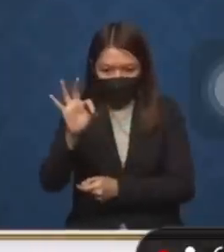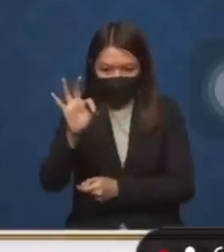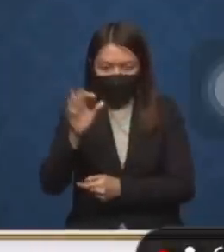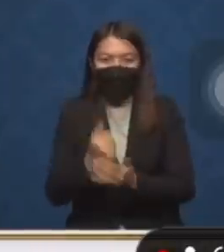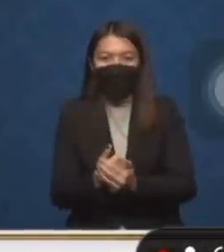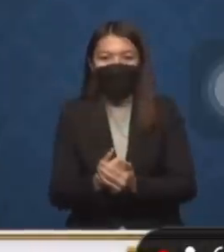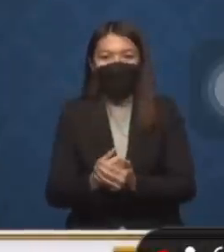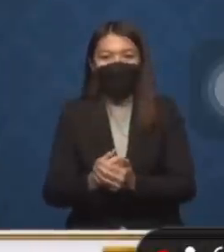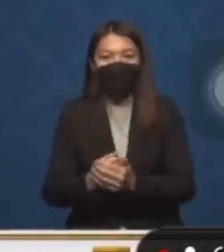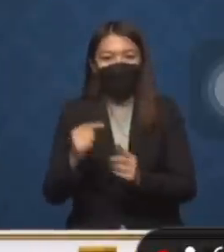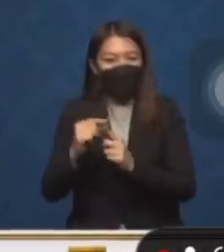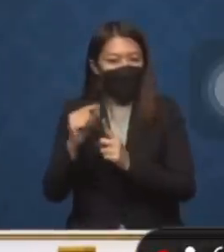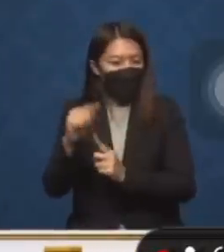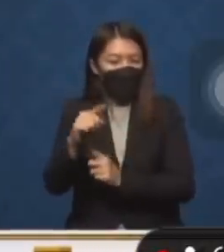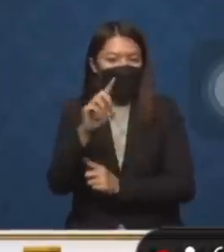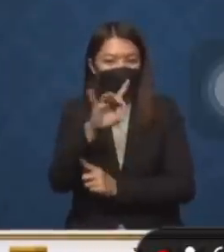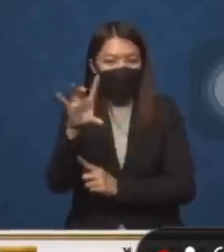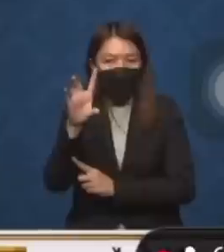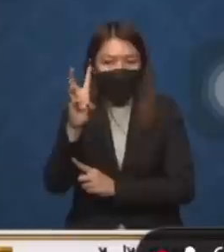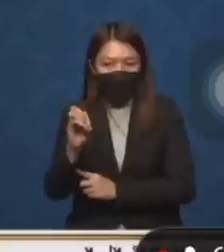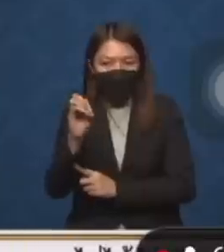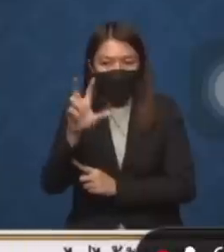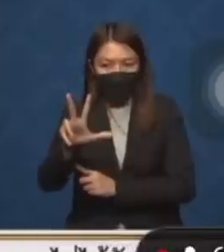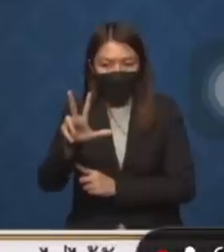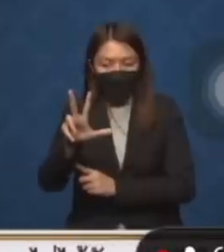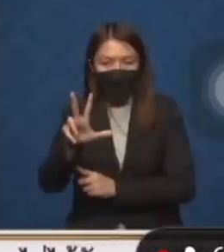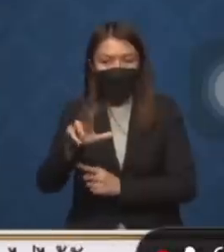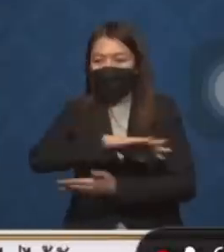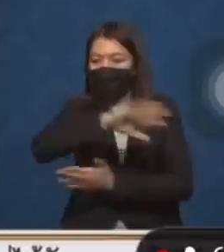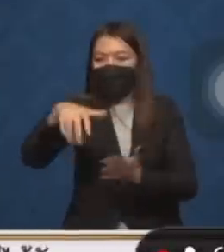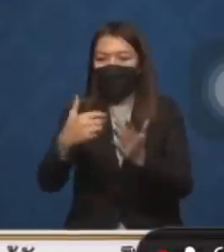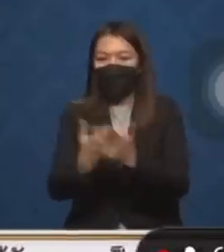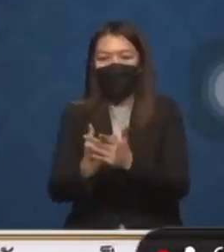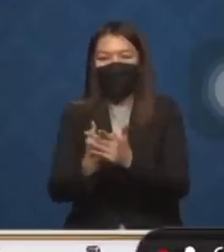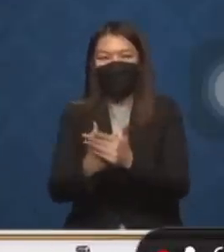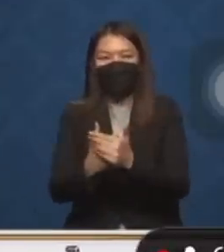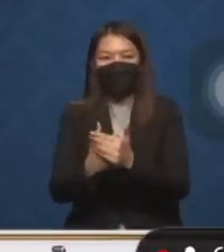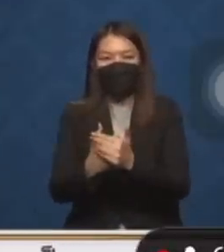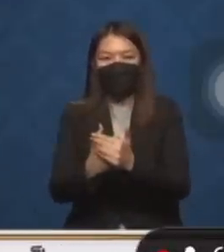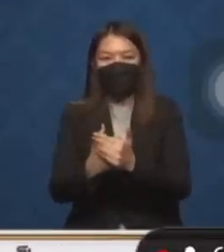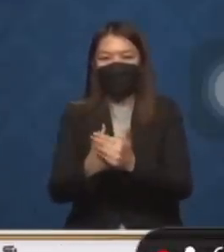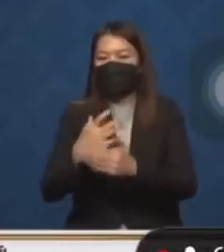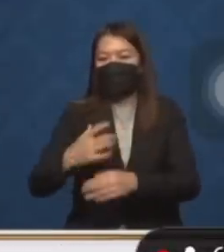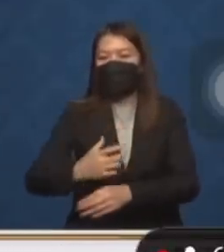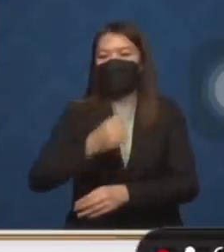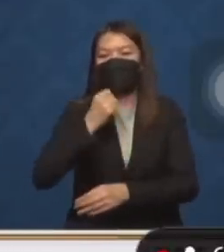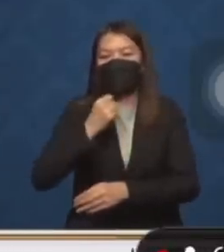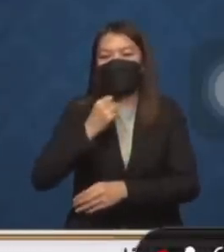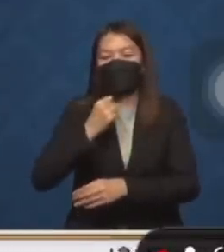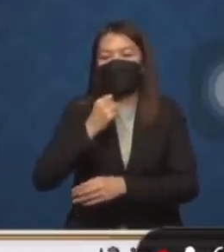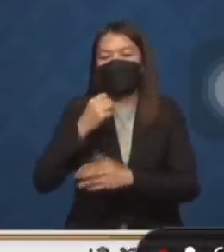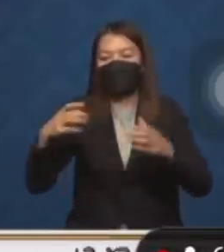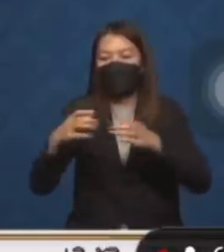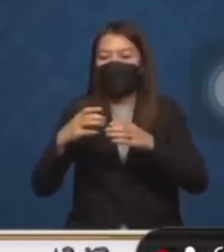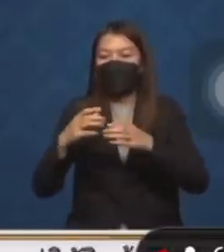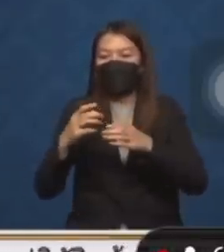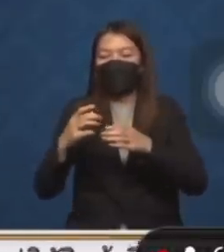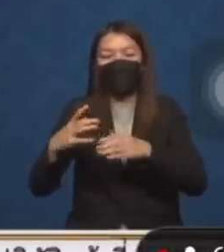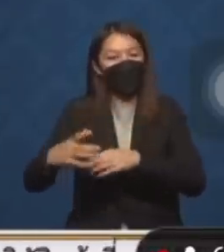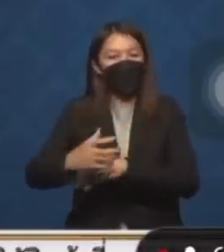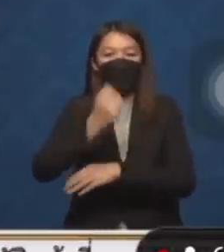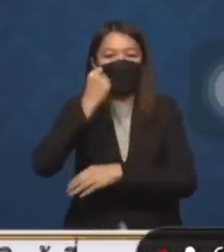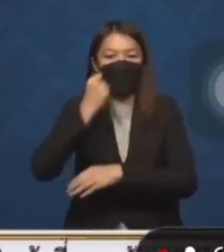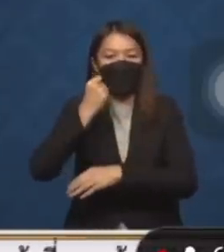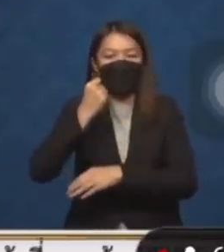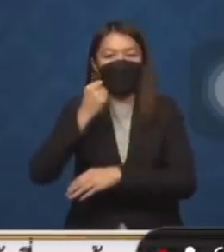ำสั่งขคอสช.อี 163 ชะบบทั้หมดนี้ออกมาโดยอำนาจเบ็เสรจในนามขคณรัประหารที่สั่งการ